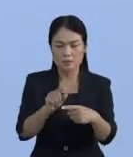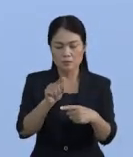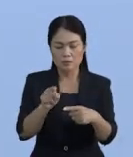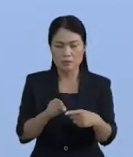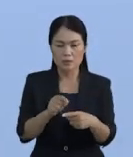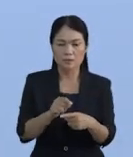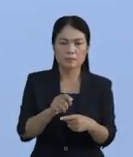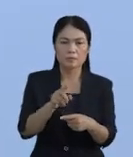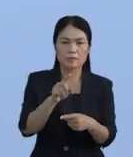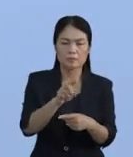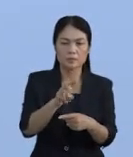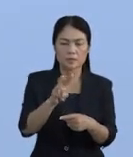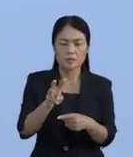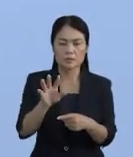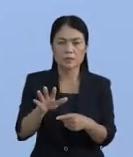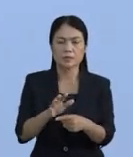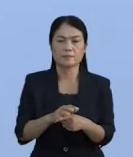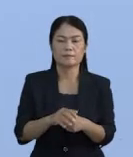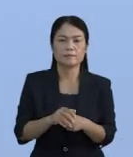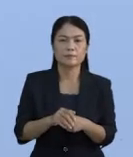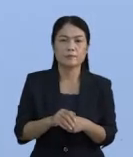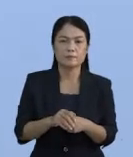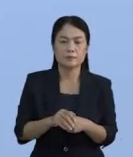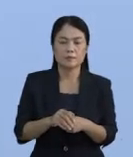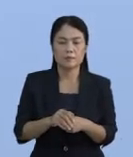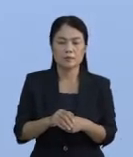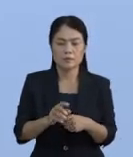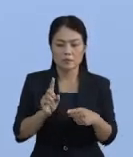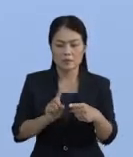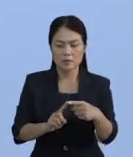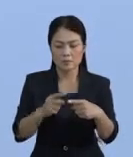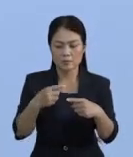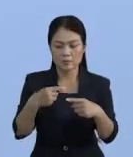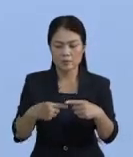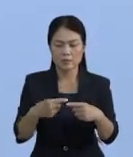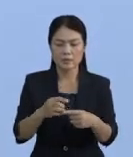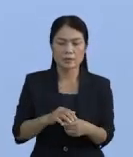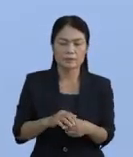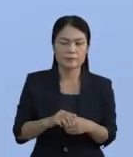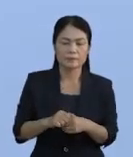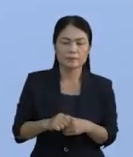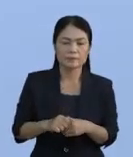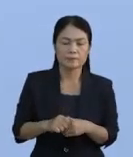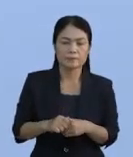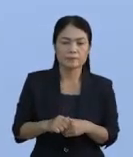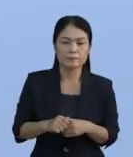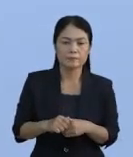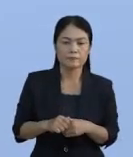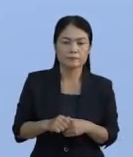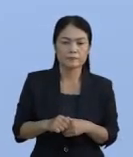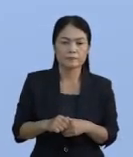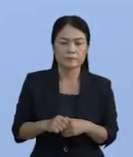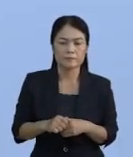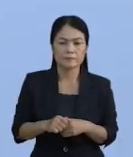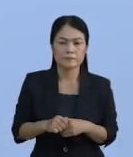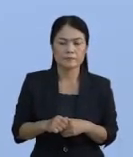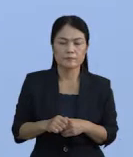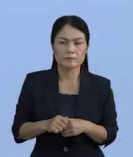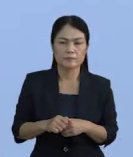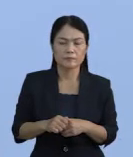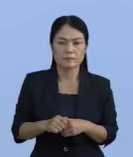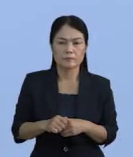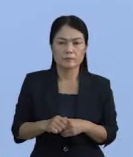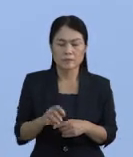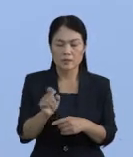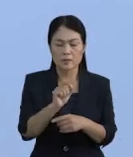mùi rồi sám sập pram lứa muối mùi bòn nè và lứa mùi bòn lứa dương